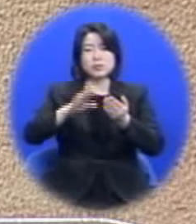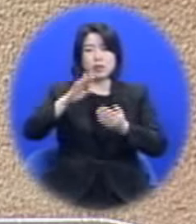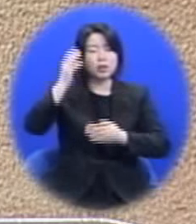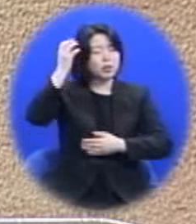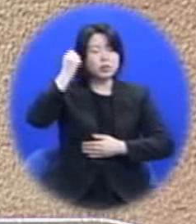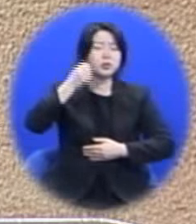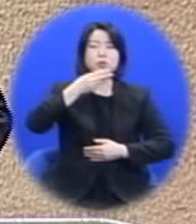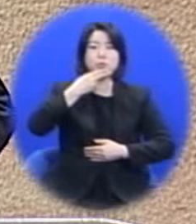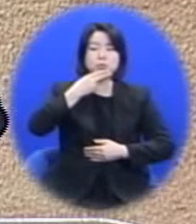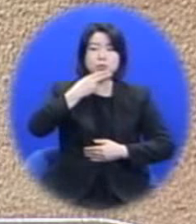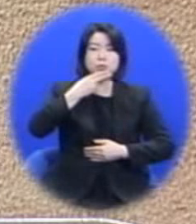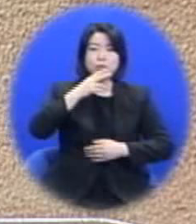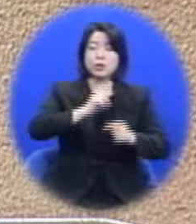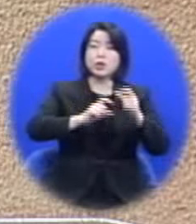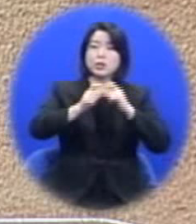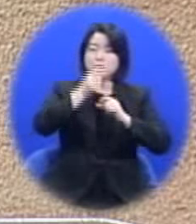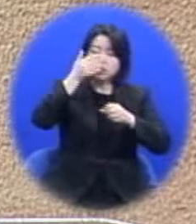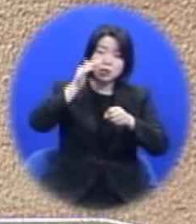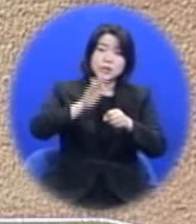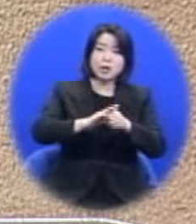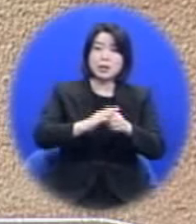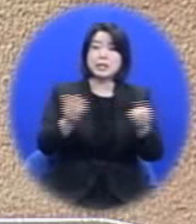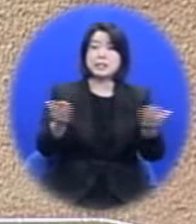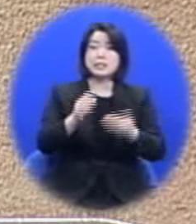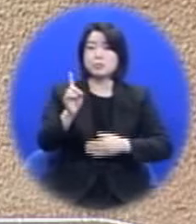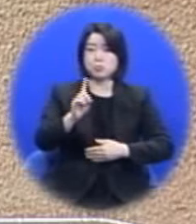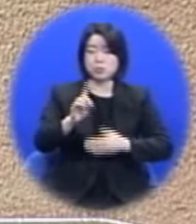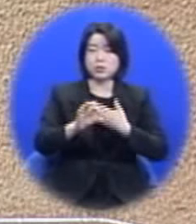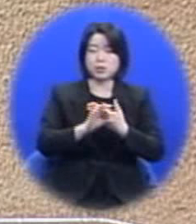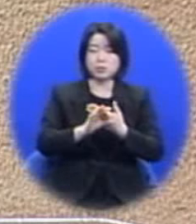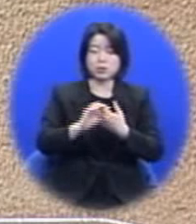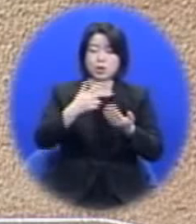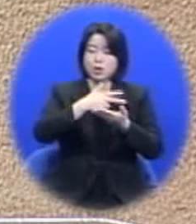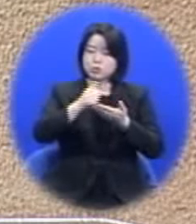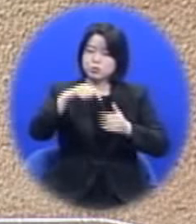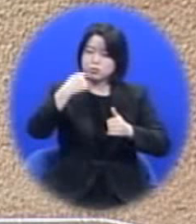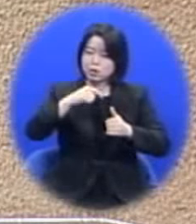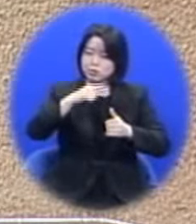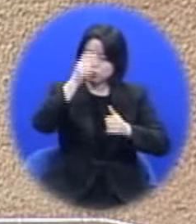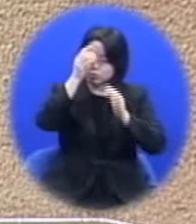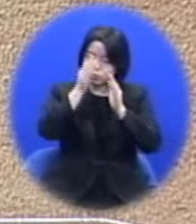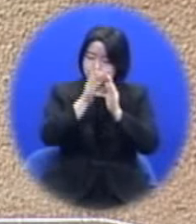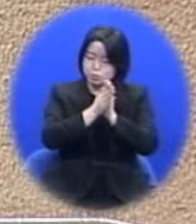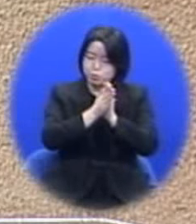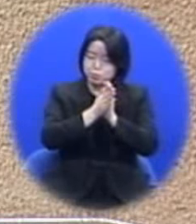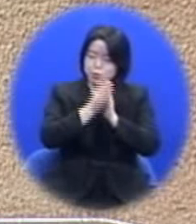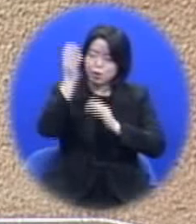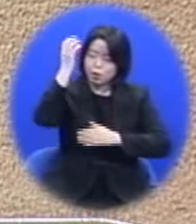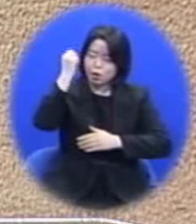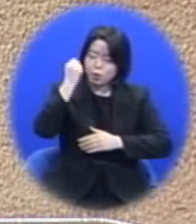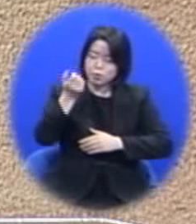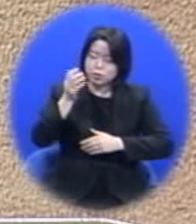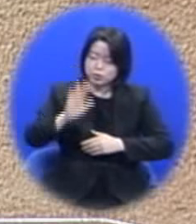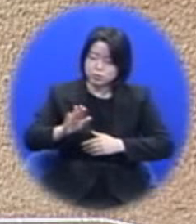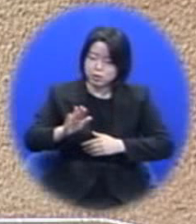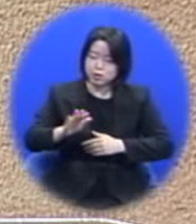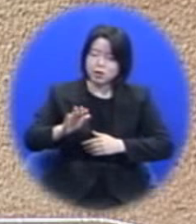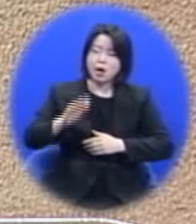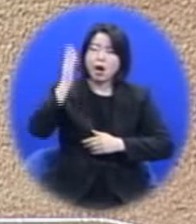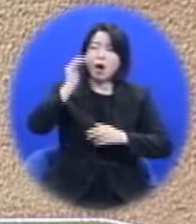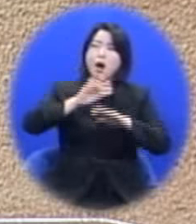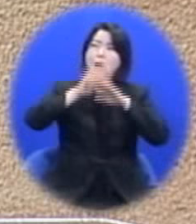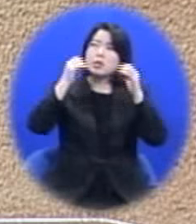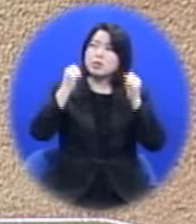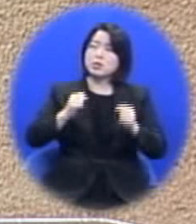겁니다. 거기가 막힌 것은 주기도문을 하려고 하는데 하늘에 계신 우리 아버지여 이름이 거룩이